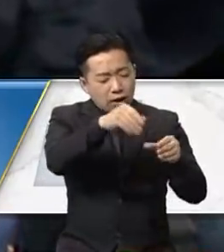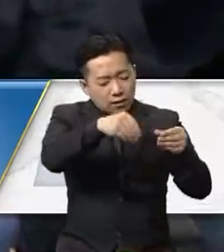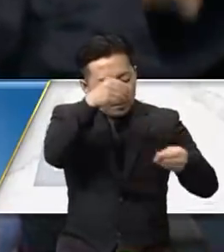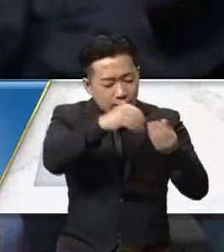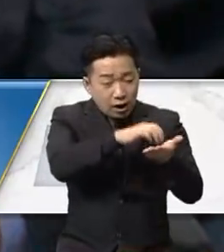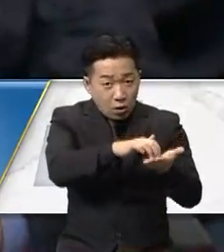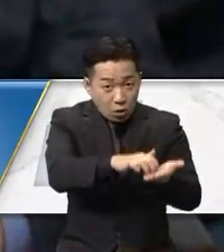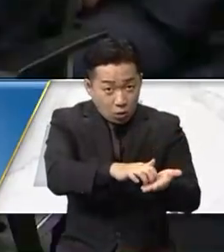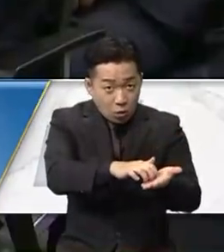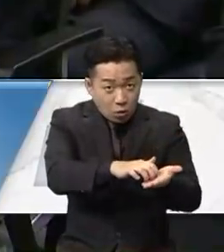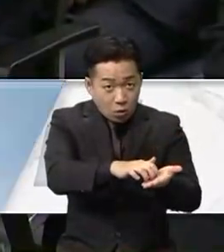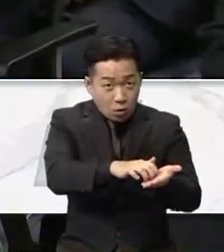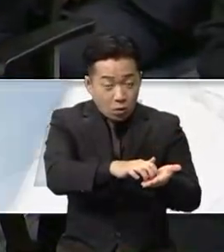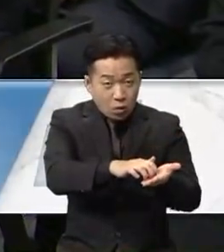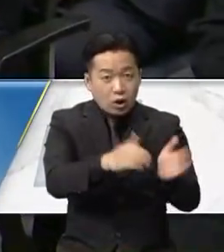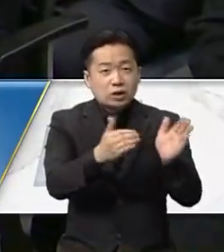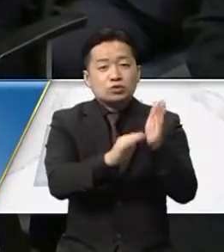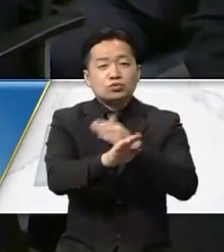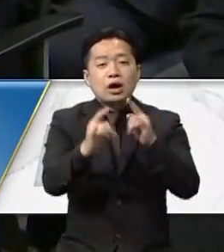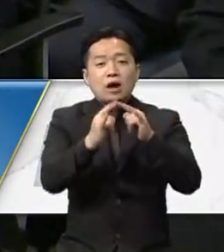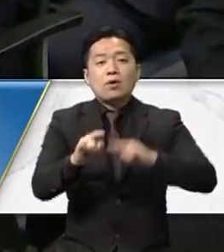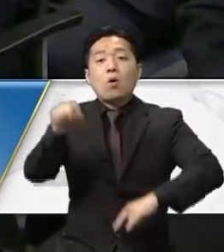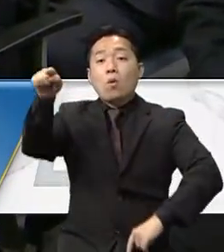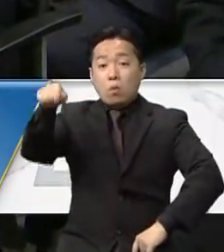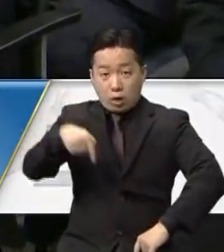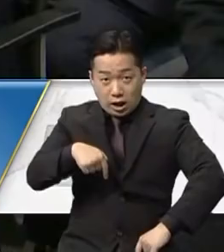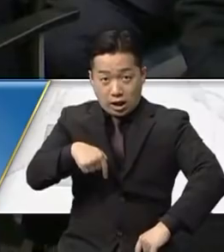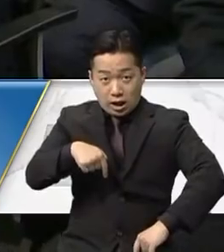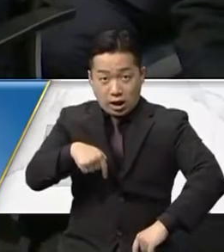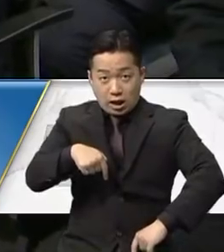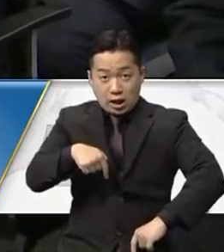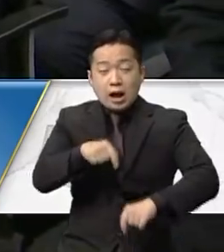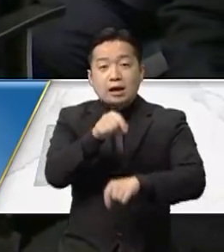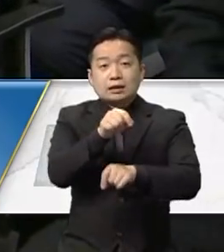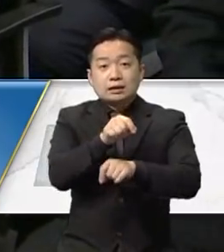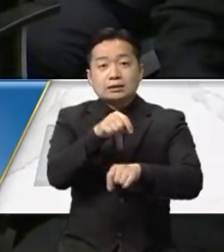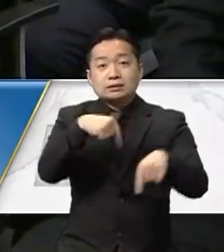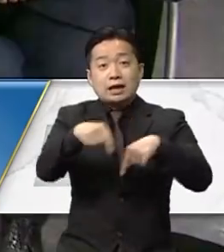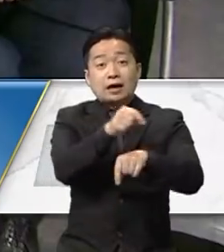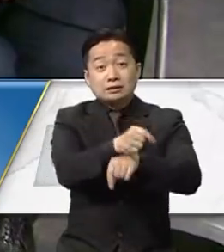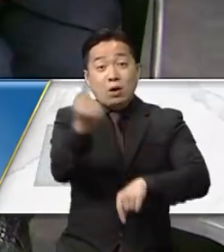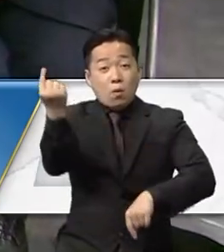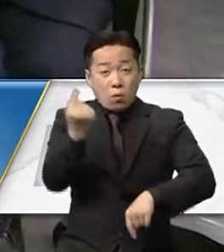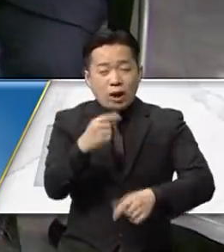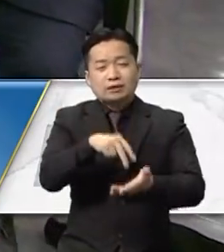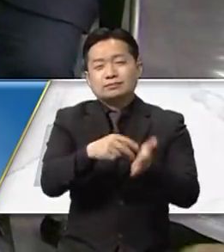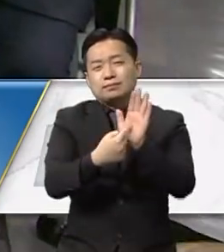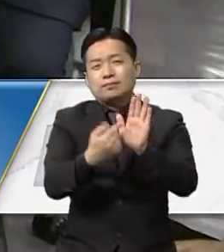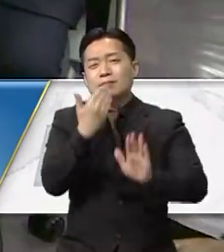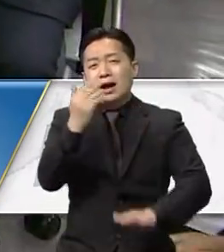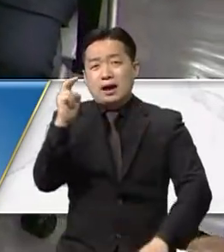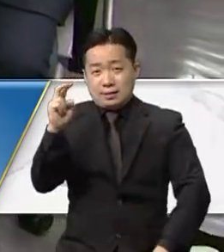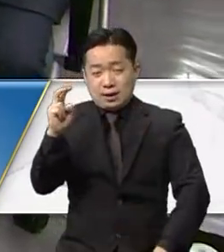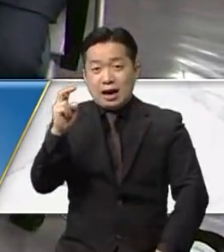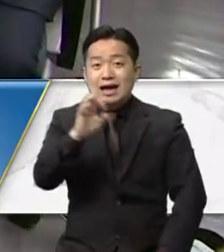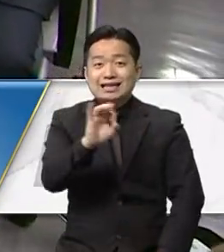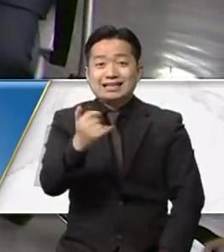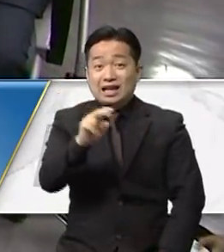좀더 나오면은 캠프에 먼저 들렀다가 이곳 당사를 찾아 입장을 밝힐 예정입니다. 한편